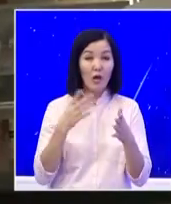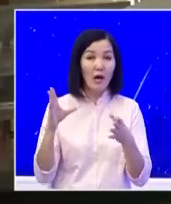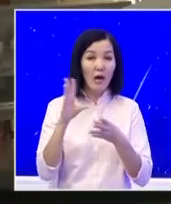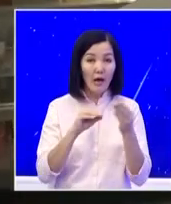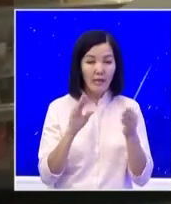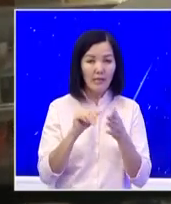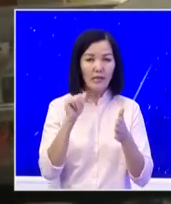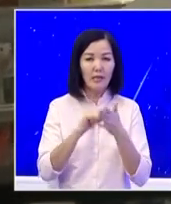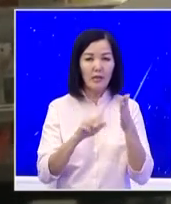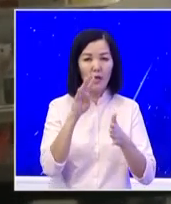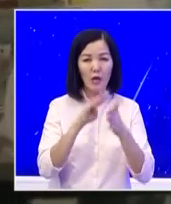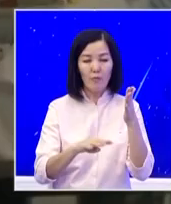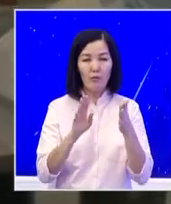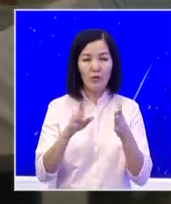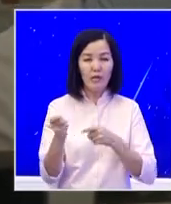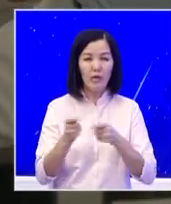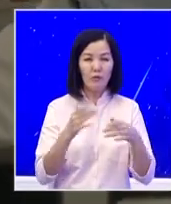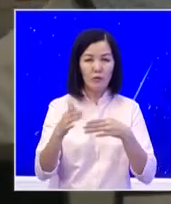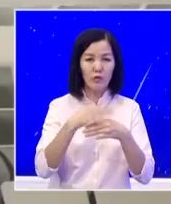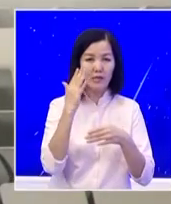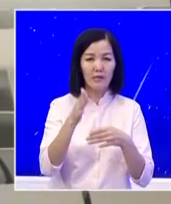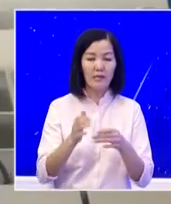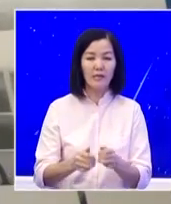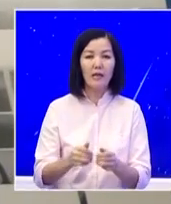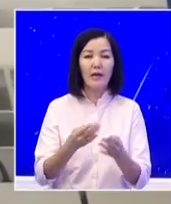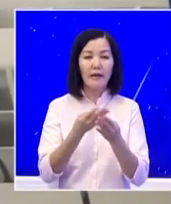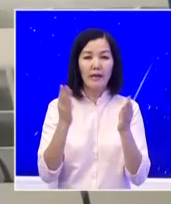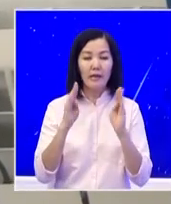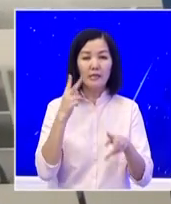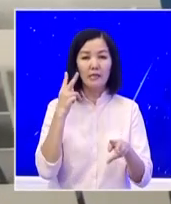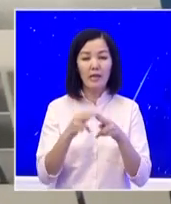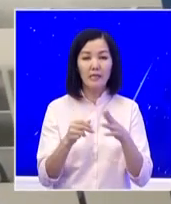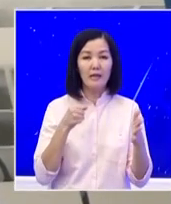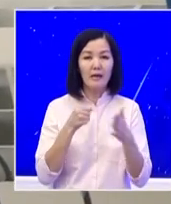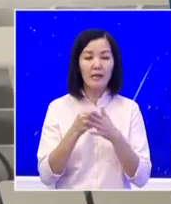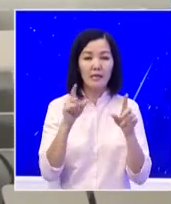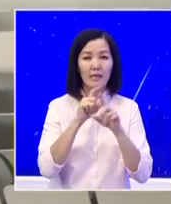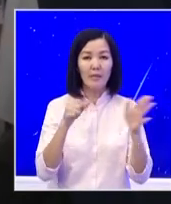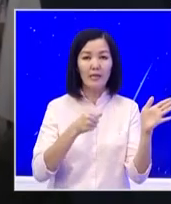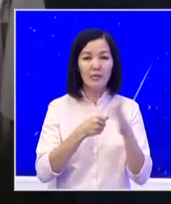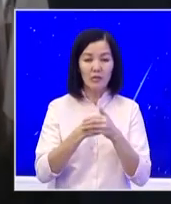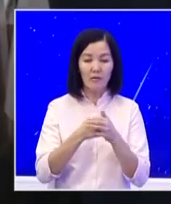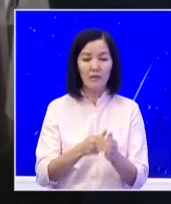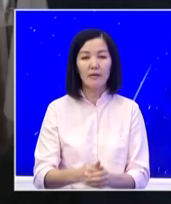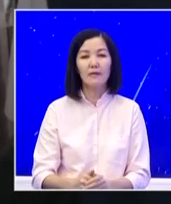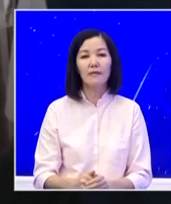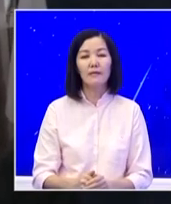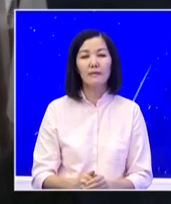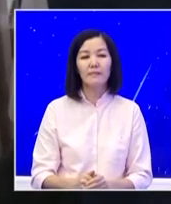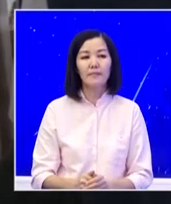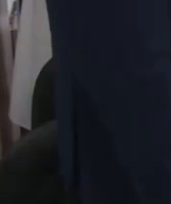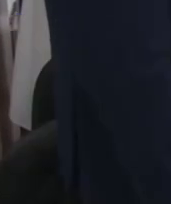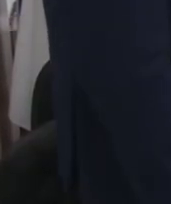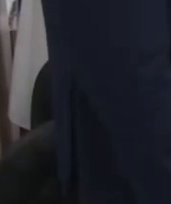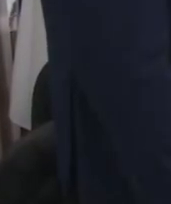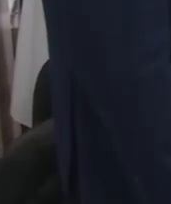қайталанған жағдайда айыппұл салынып, әкімшілік жазаға тартылады. Карантин аяқталғанға дейін объектісі жабылады. Медет Жұмабай, Адел